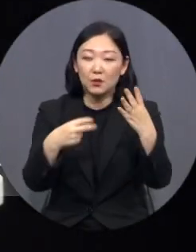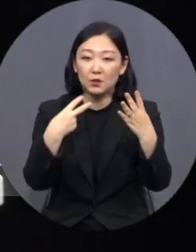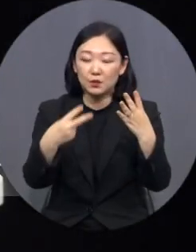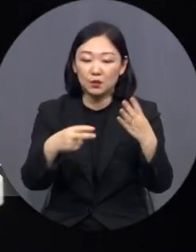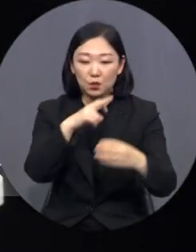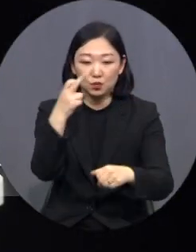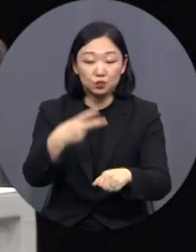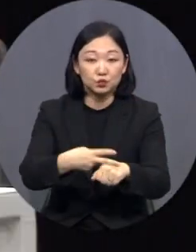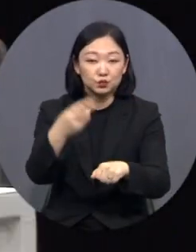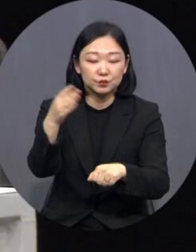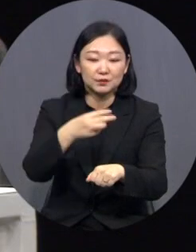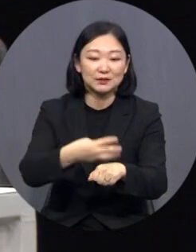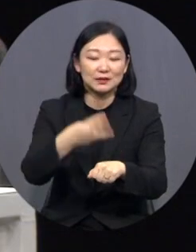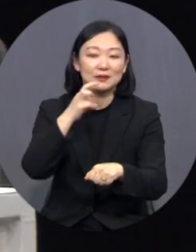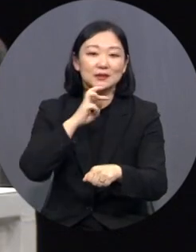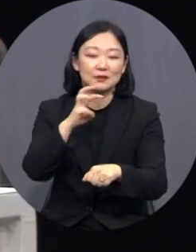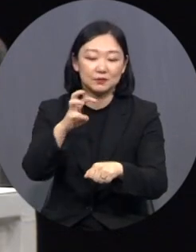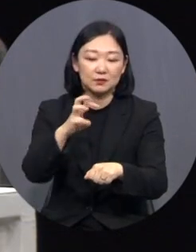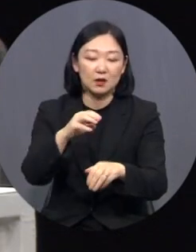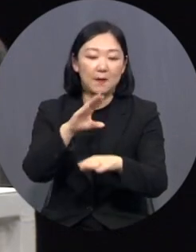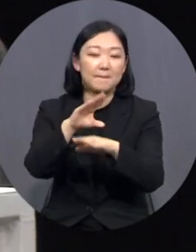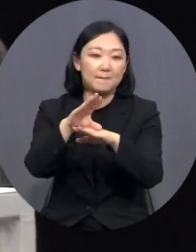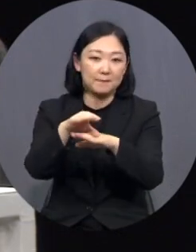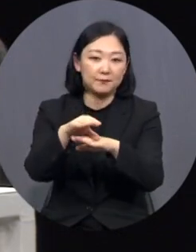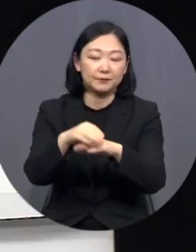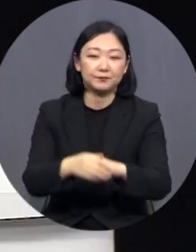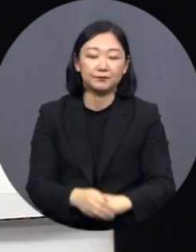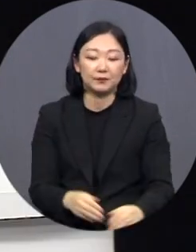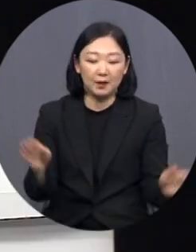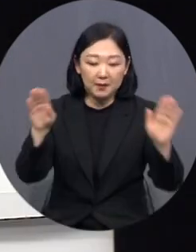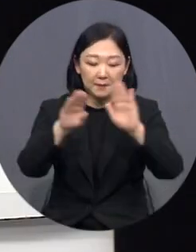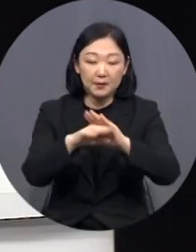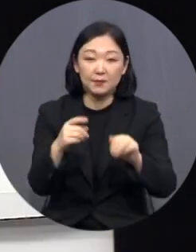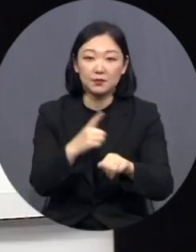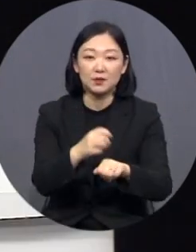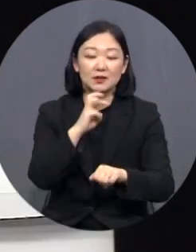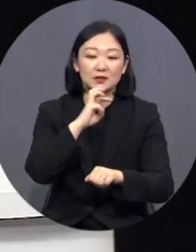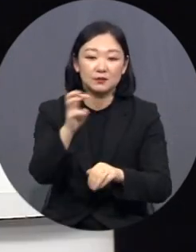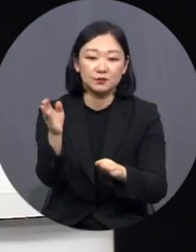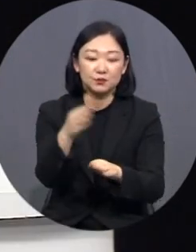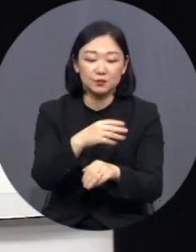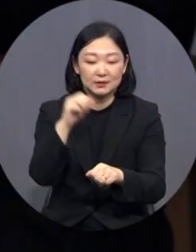오후 2시부터 3시 30분까지 생방송하고 밤 11시